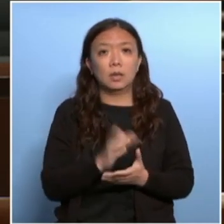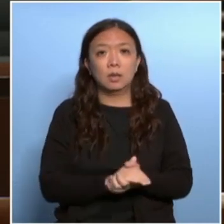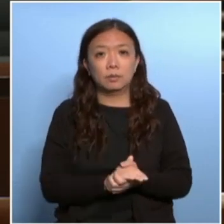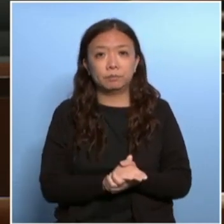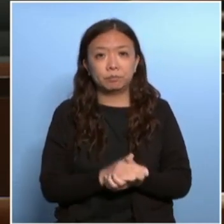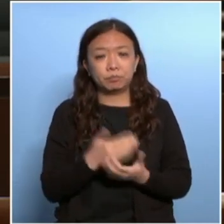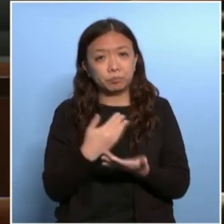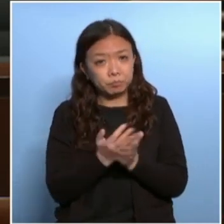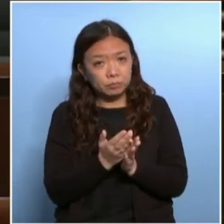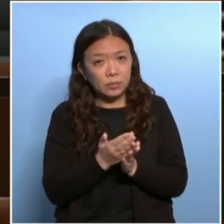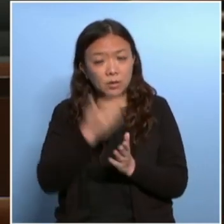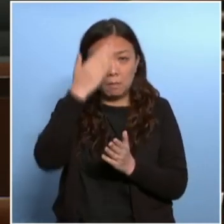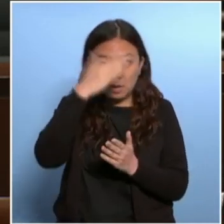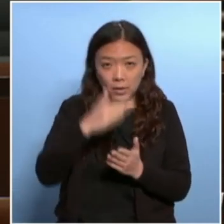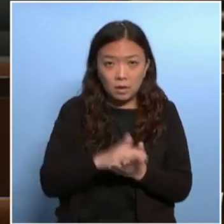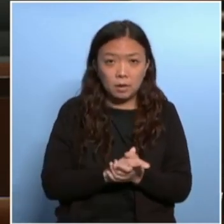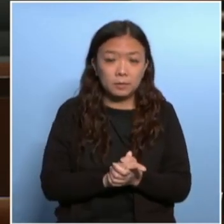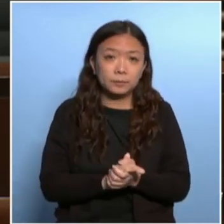的諒解或者這些的